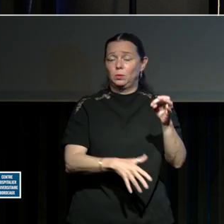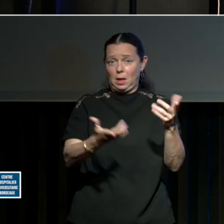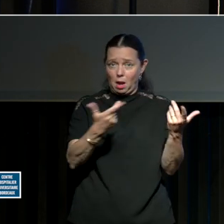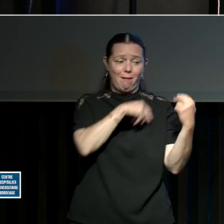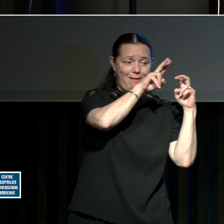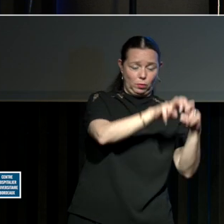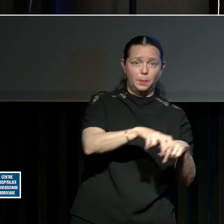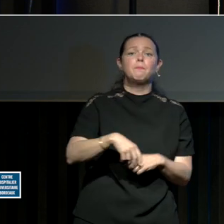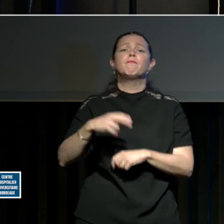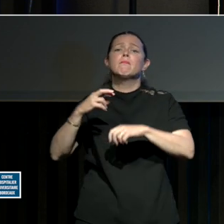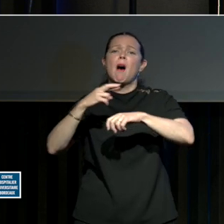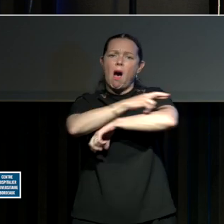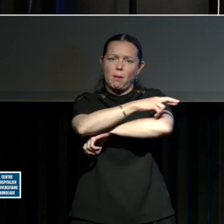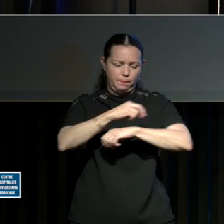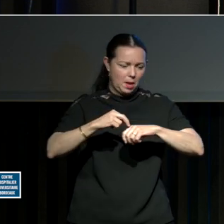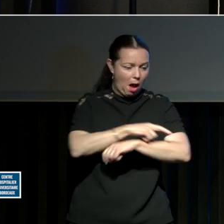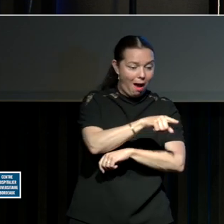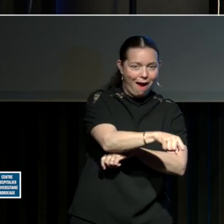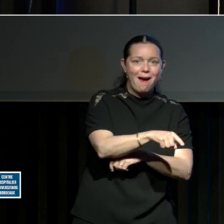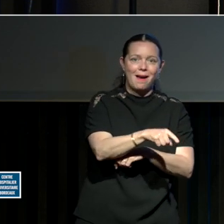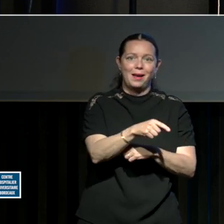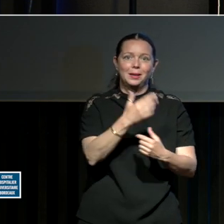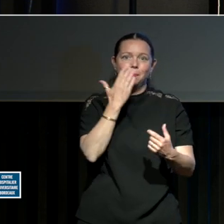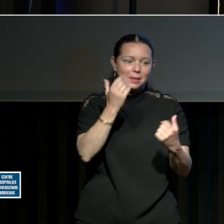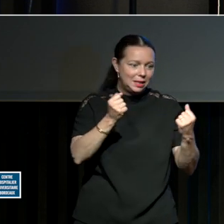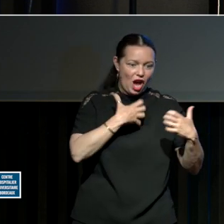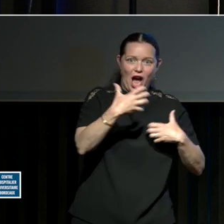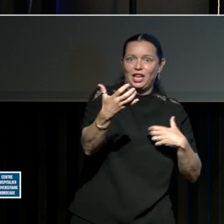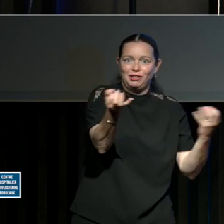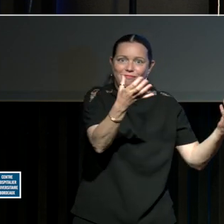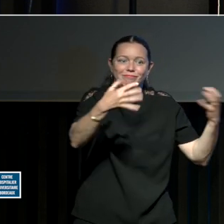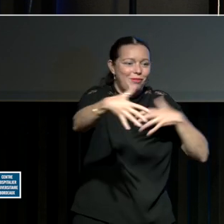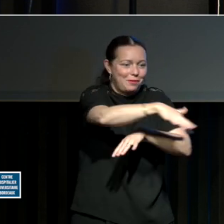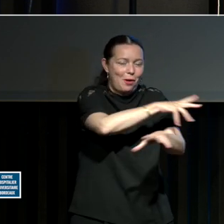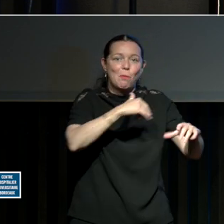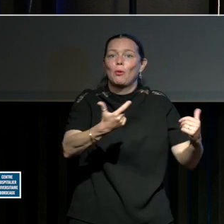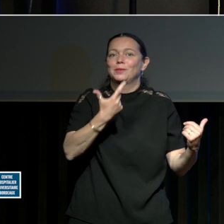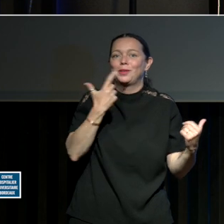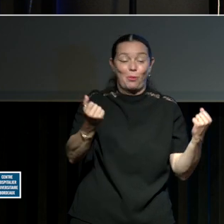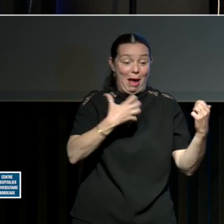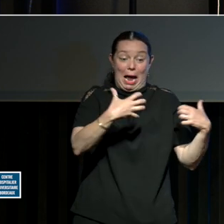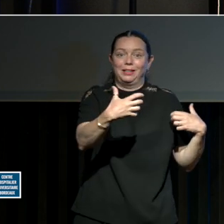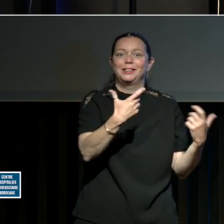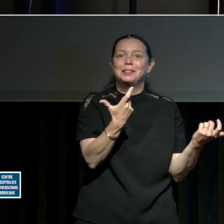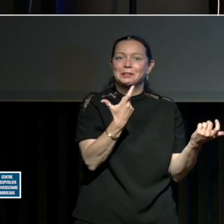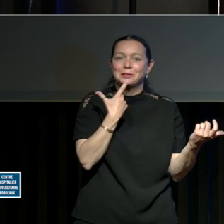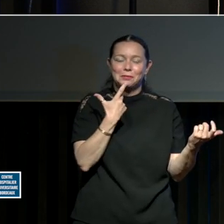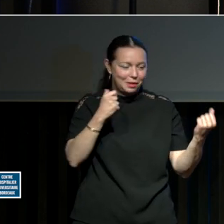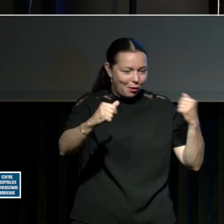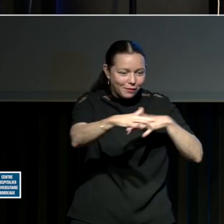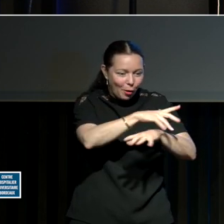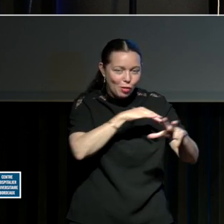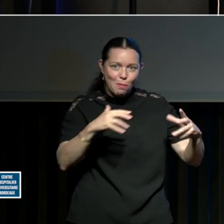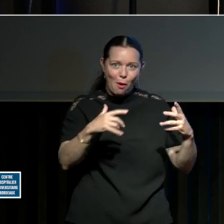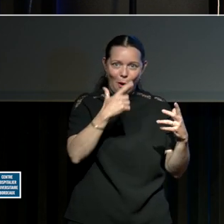les rats qui vont évoluer dans un environnement enrichi, c'est-à-dire qui vont évoluer dans un environnement qui va